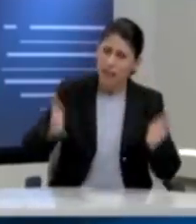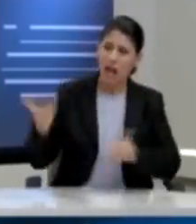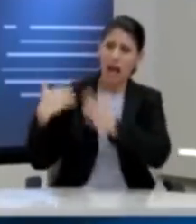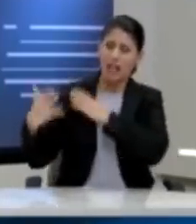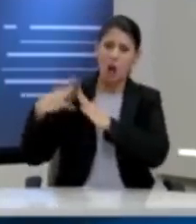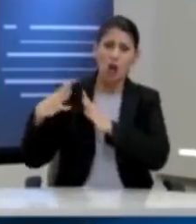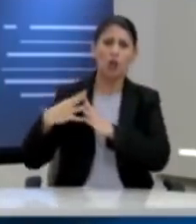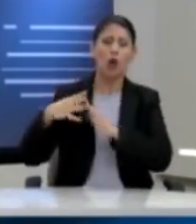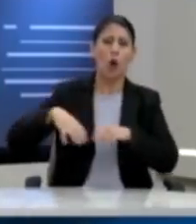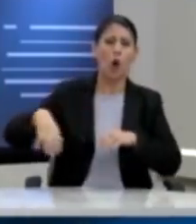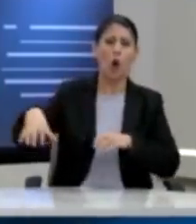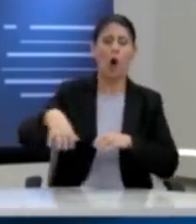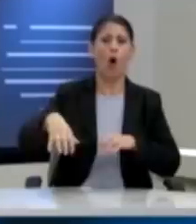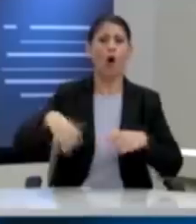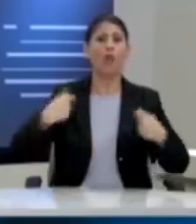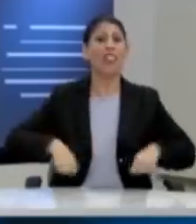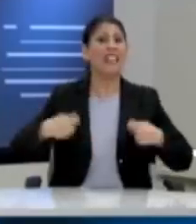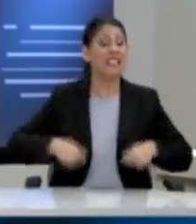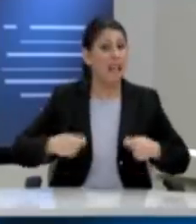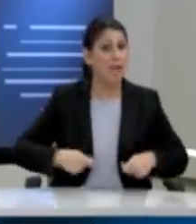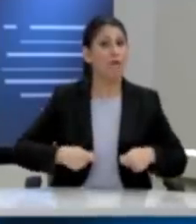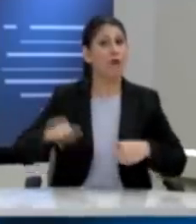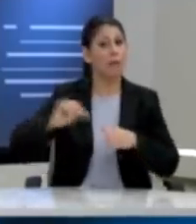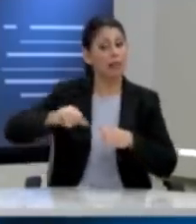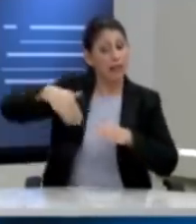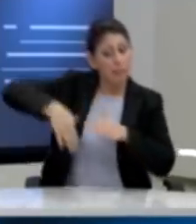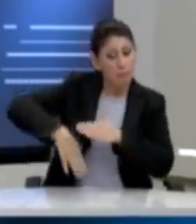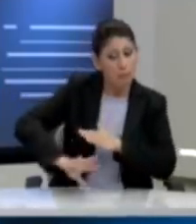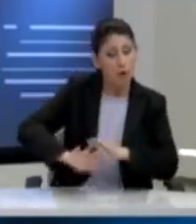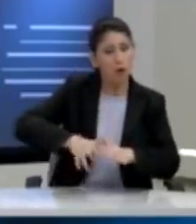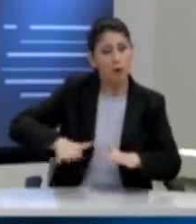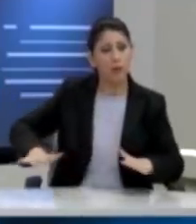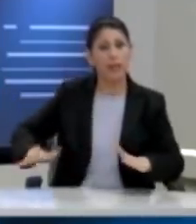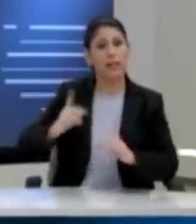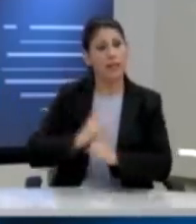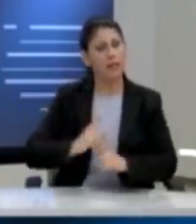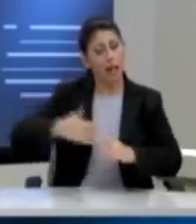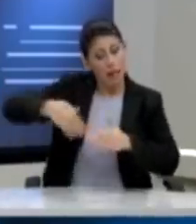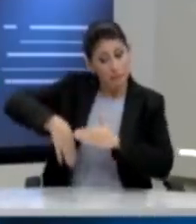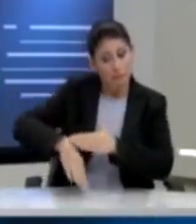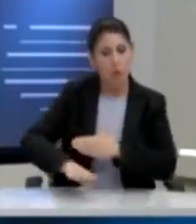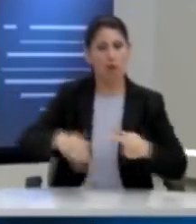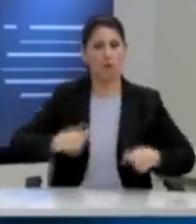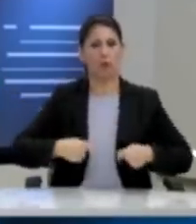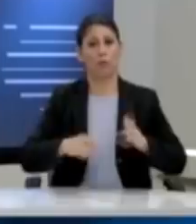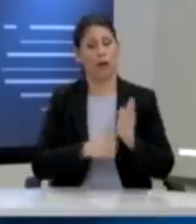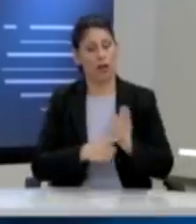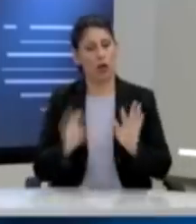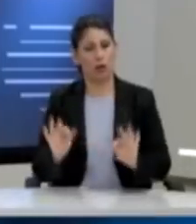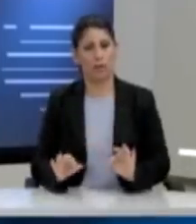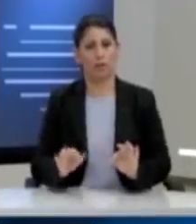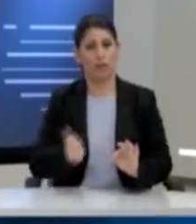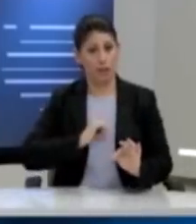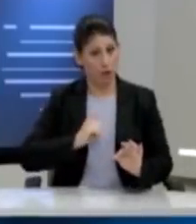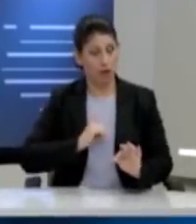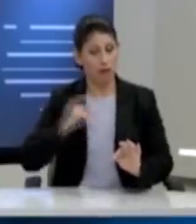αρχαιολογικών χώρων, θησαυρών, ιαματικών, ρεόντων και υπόγειων υδάτων και γενικά του υπογείου πλούτου. Με νόμο ρυθμίζονται σχετικά με την ιδιοκτησία,